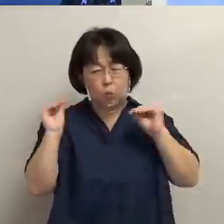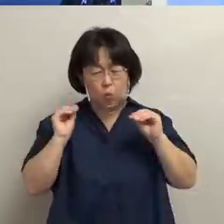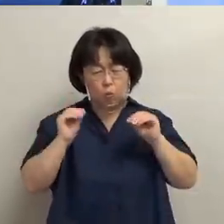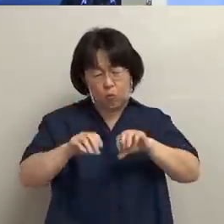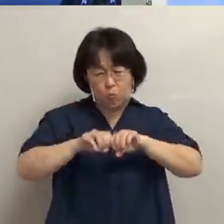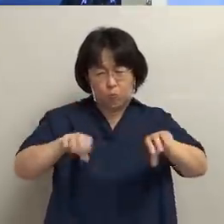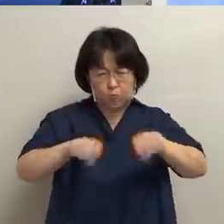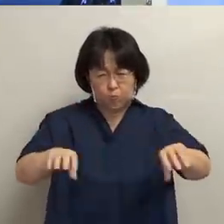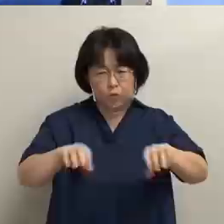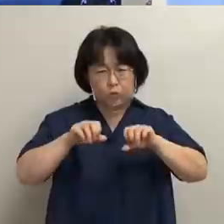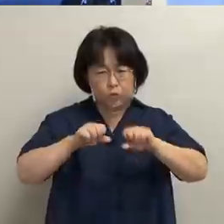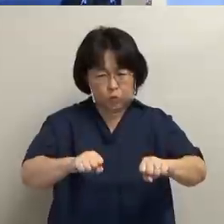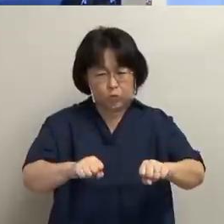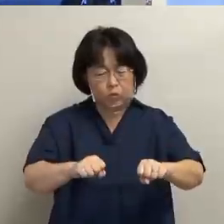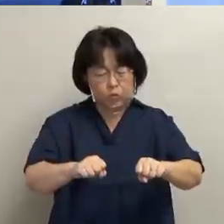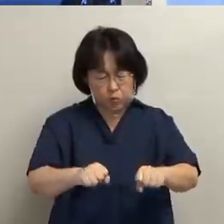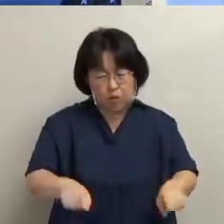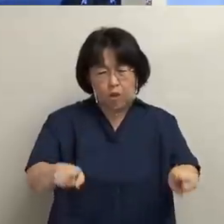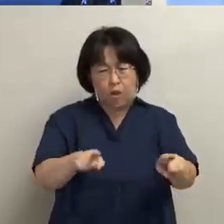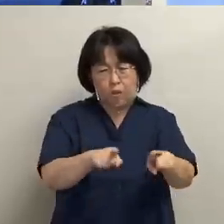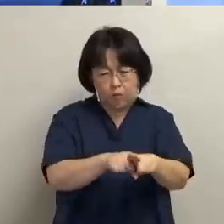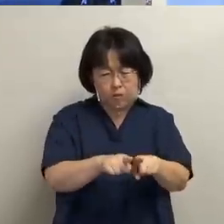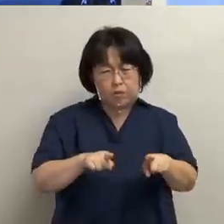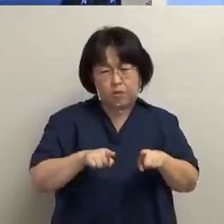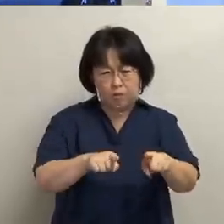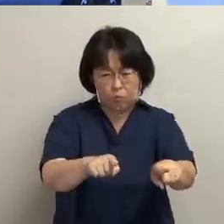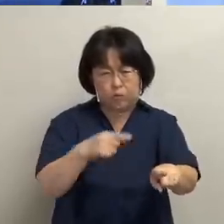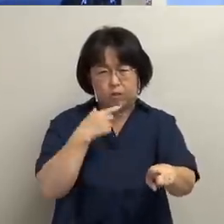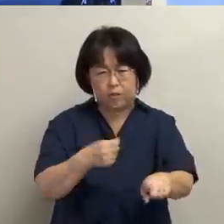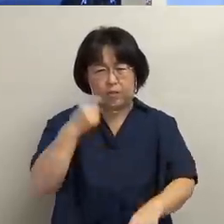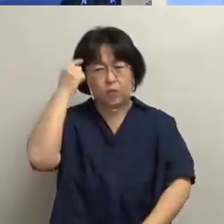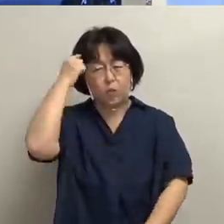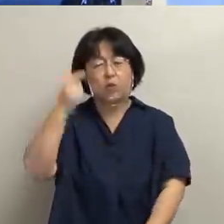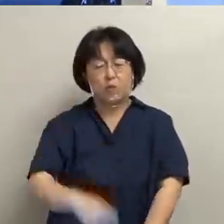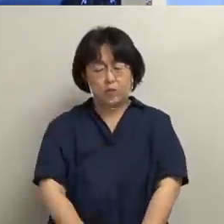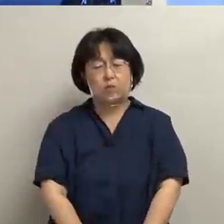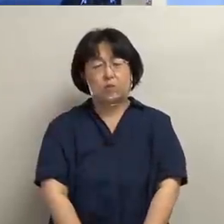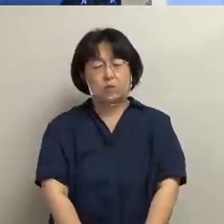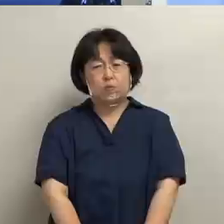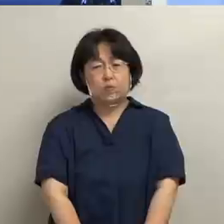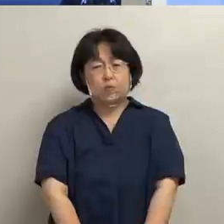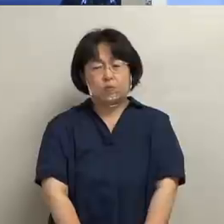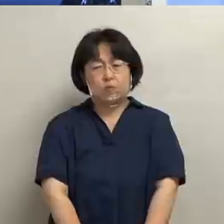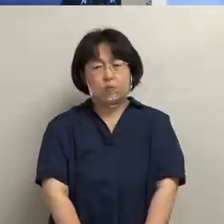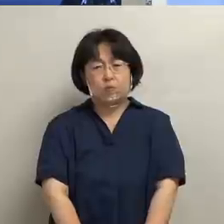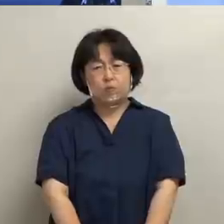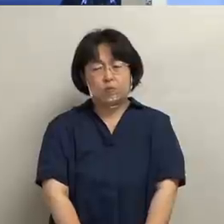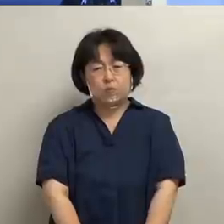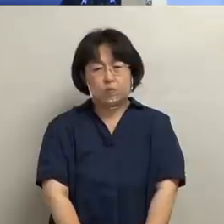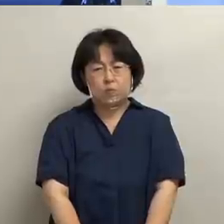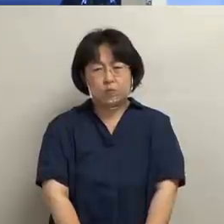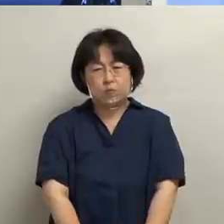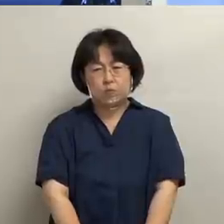していくということも合わせてやっていきたいというふうに思っていますあのこのワクチン